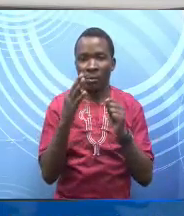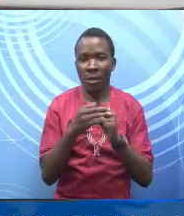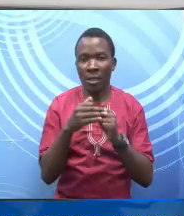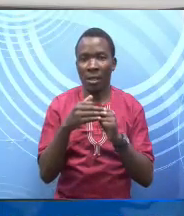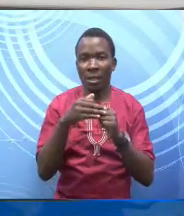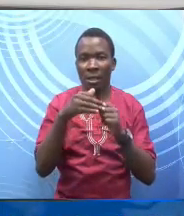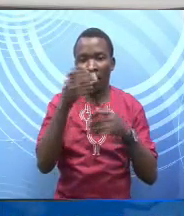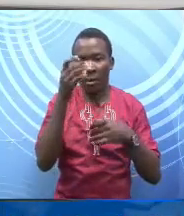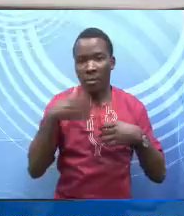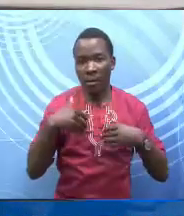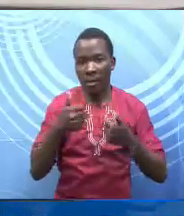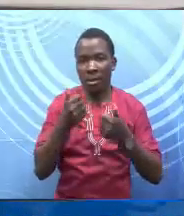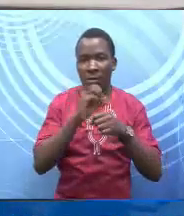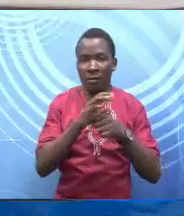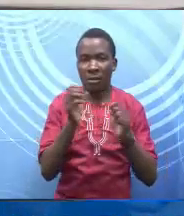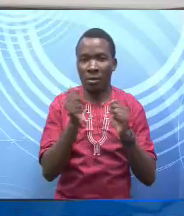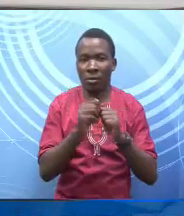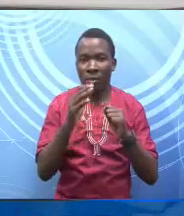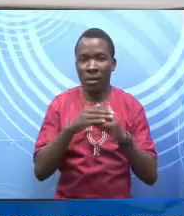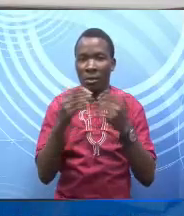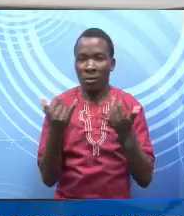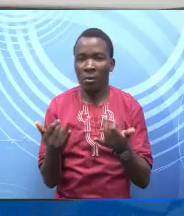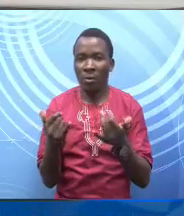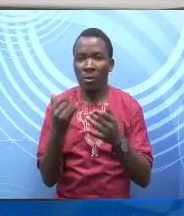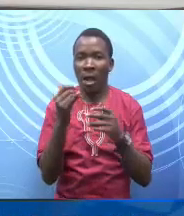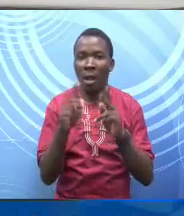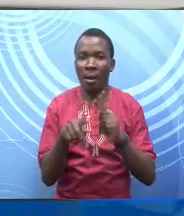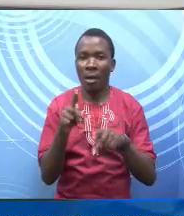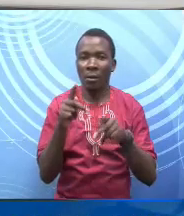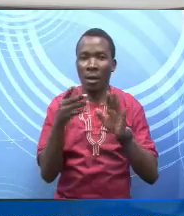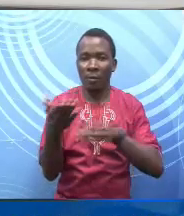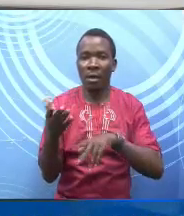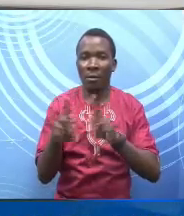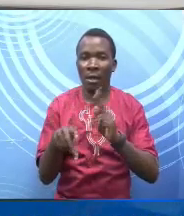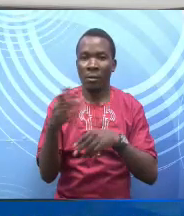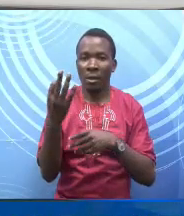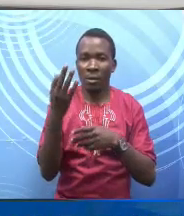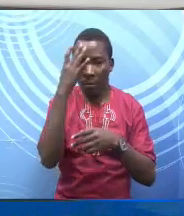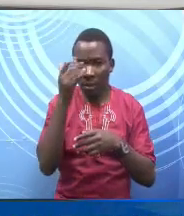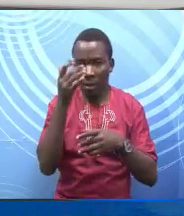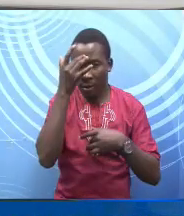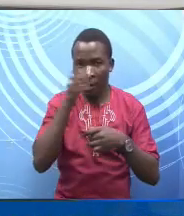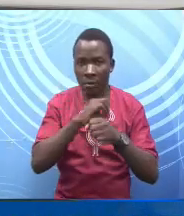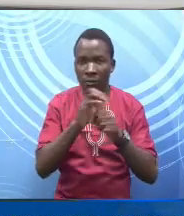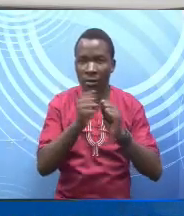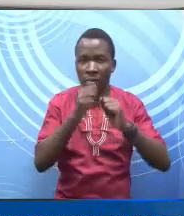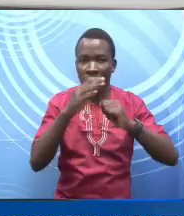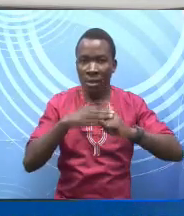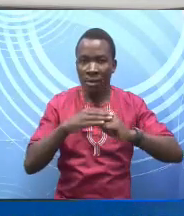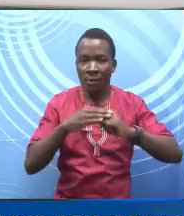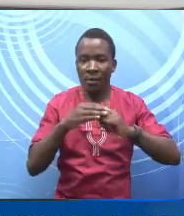cya COVID-19. Uyu munsi kandi mu Rwanda hakaba hapfuye abantu batatu bazize icyorezo cya